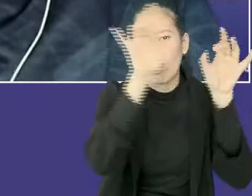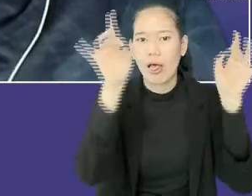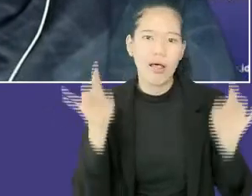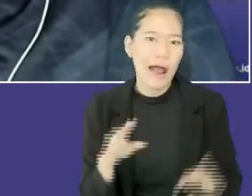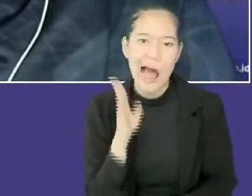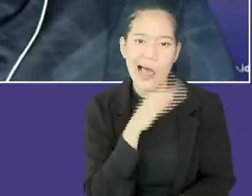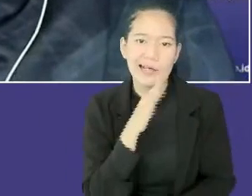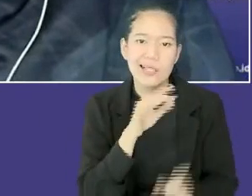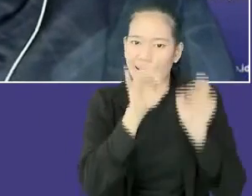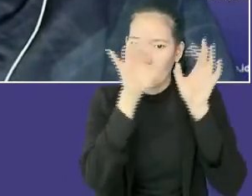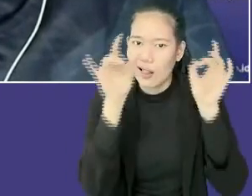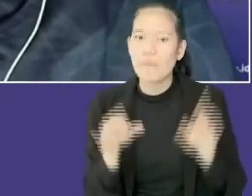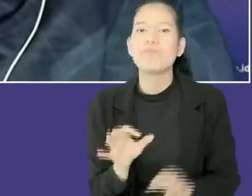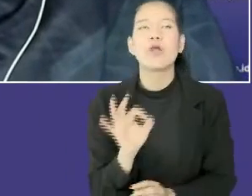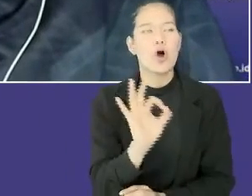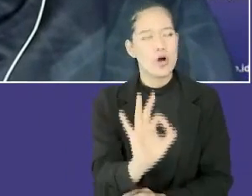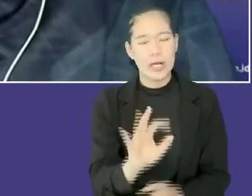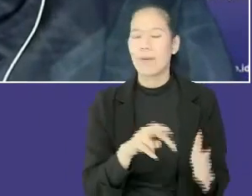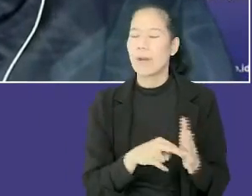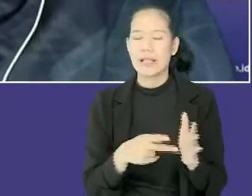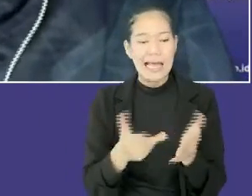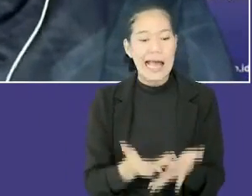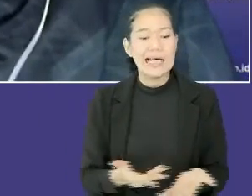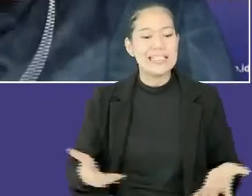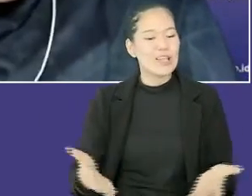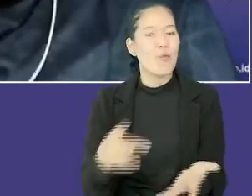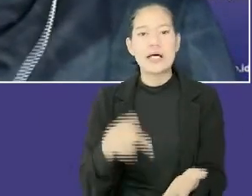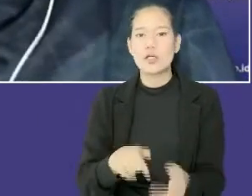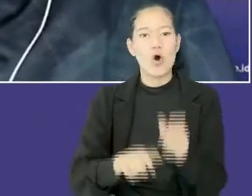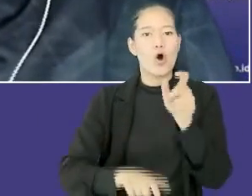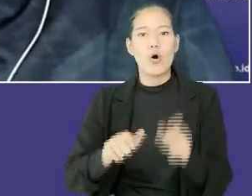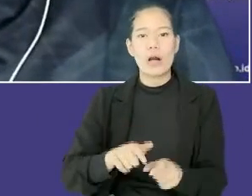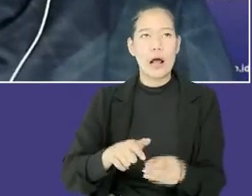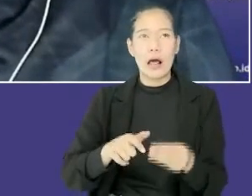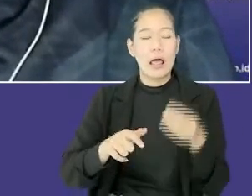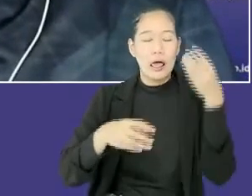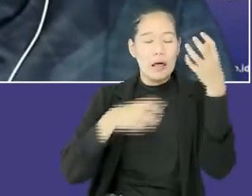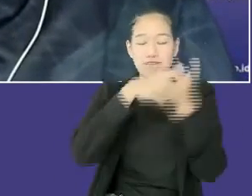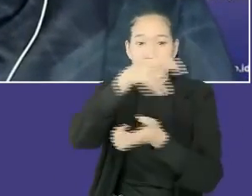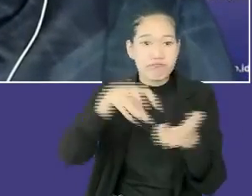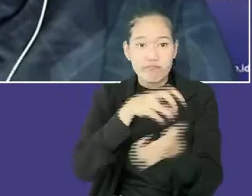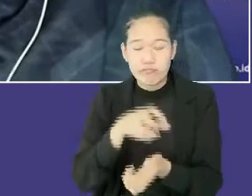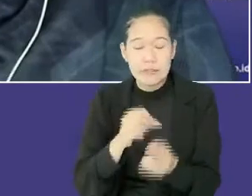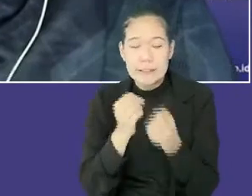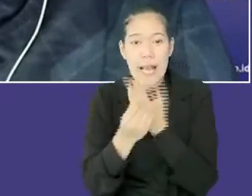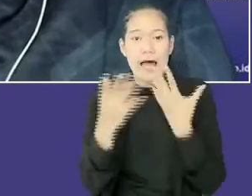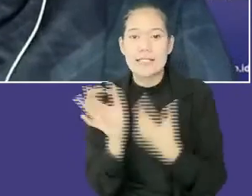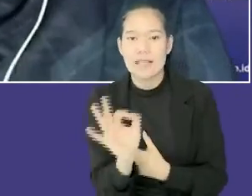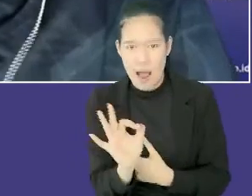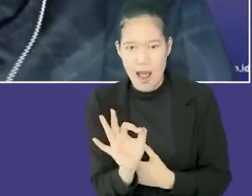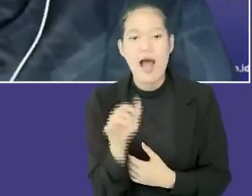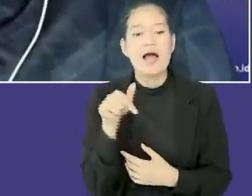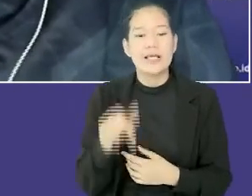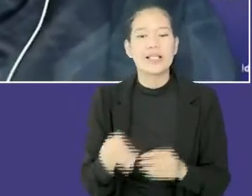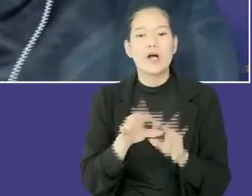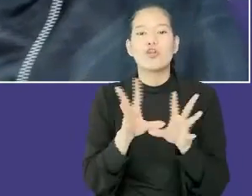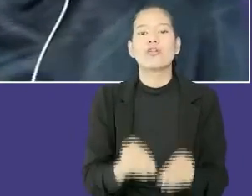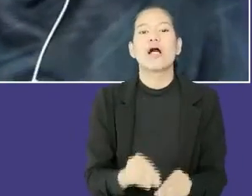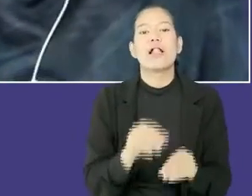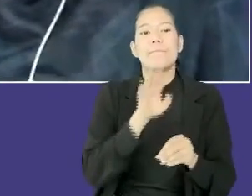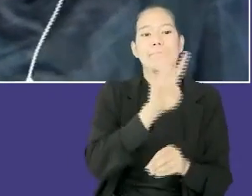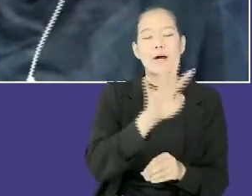berarti kita dalam keadaan yang gak rendem juga nih sebetulnya ya lebih selektif kita tuh di 4,9 dua ah